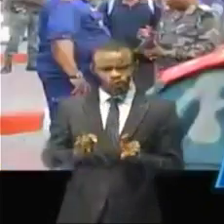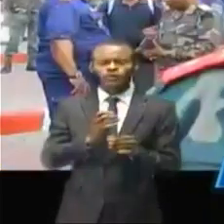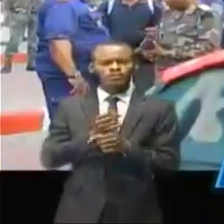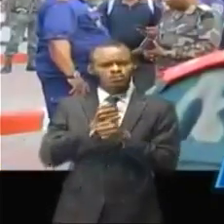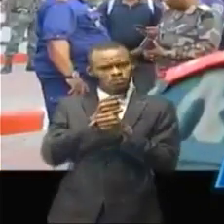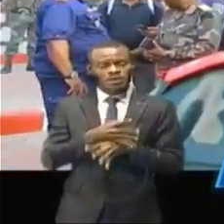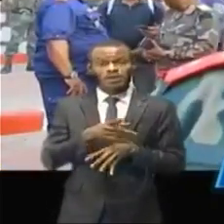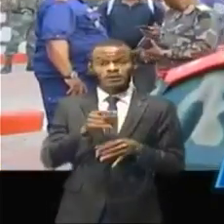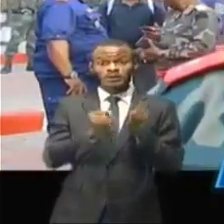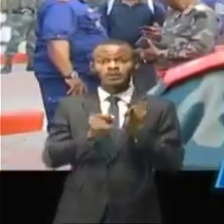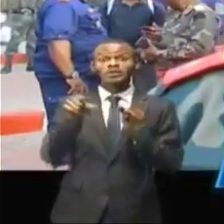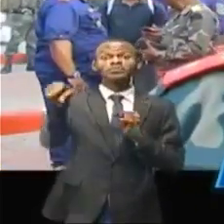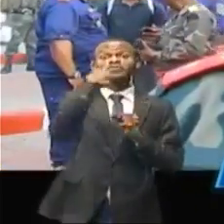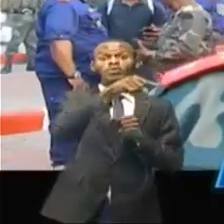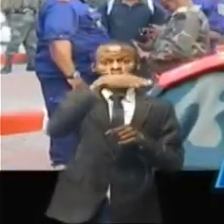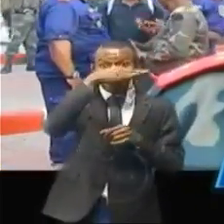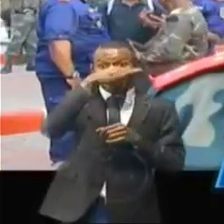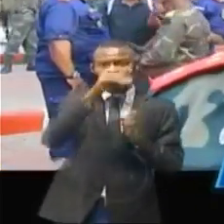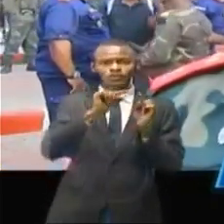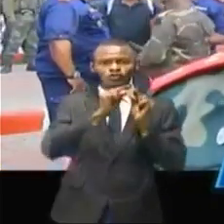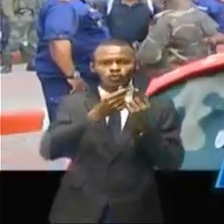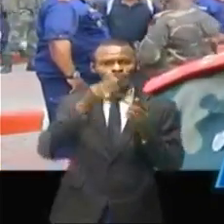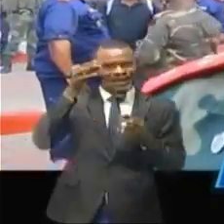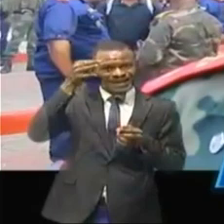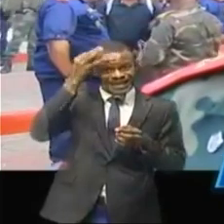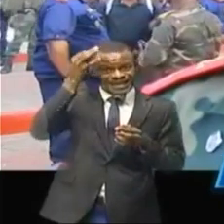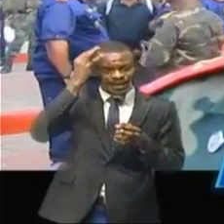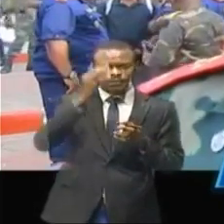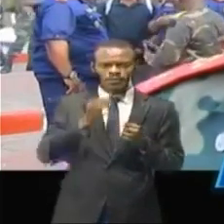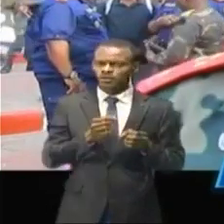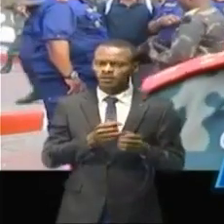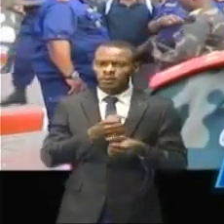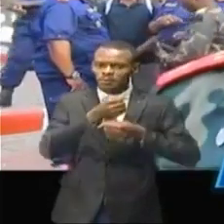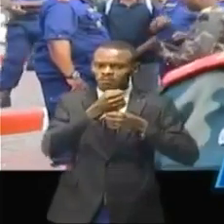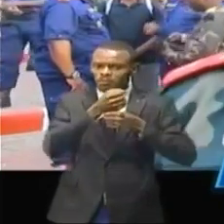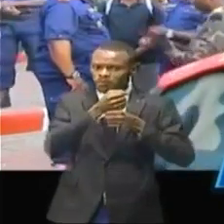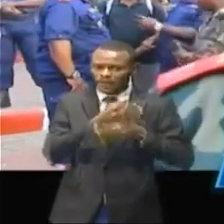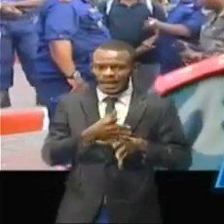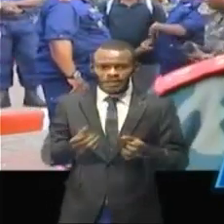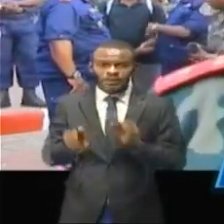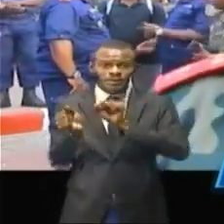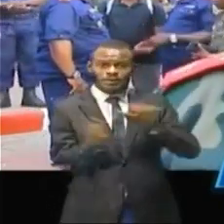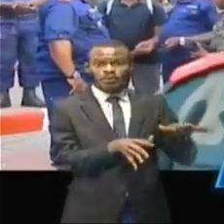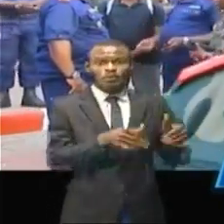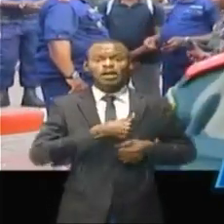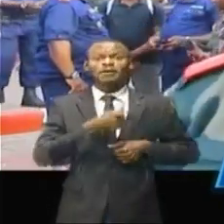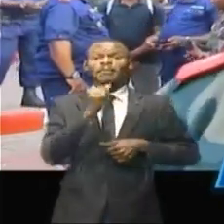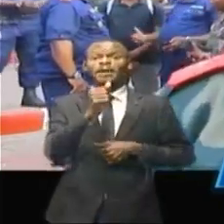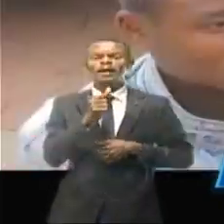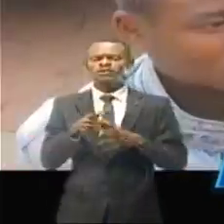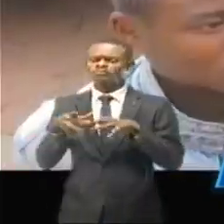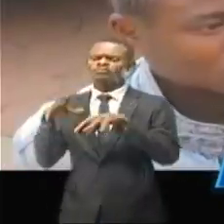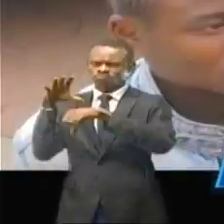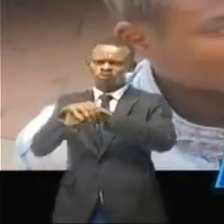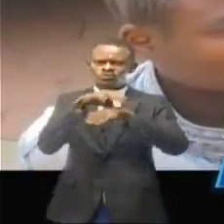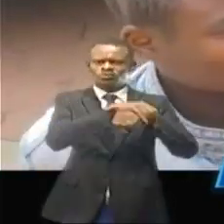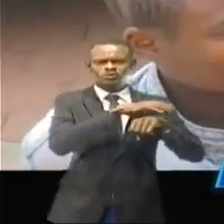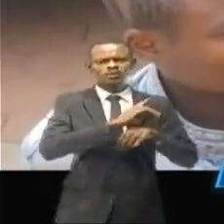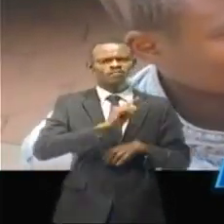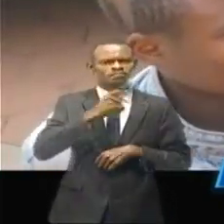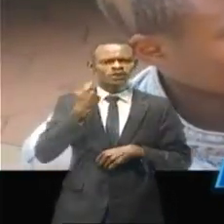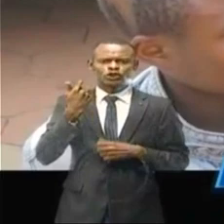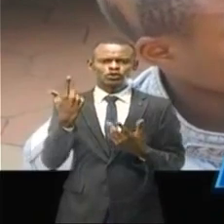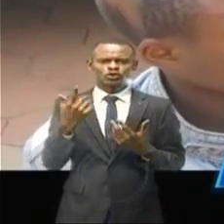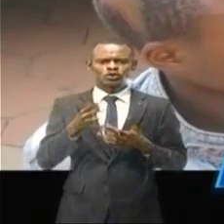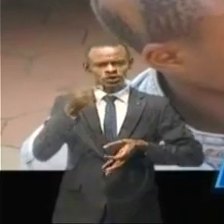dialogue ou ne pas déposer les armes, qu'ils soient poursuivis par la justice, comme vous le voyez, ou qu'ils soient neutralisés. Aux jeunes délinquants